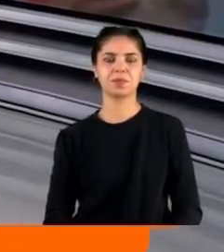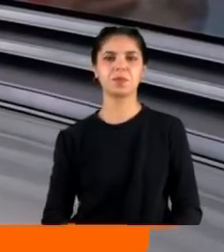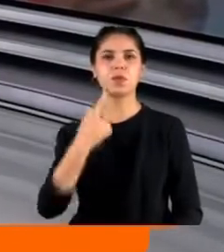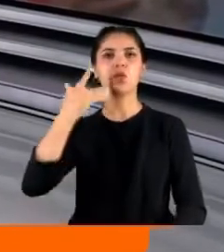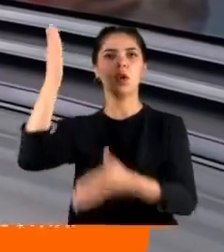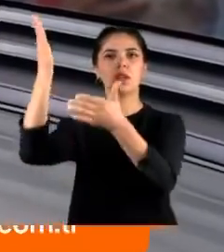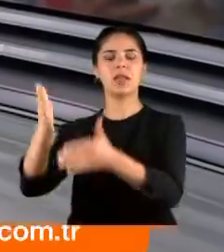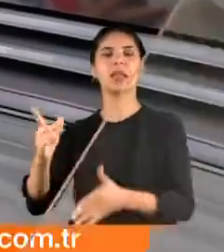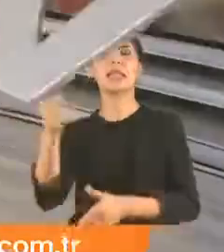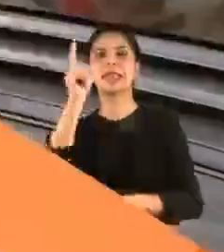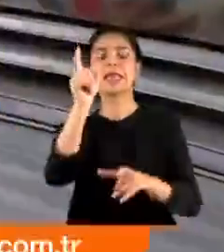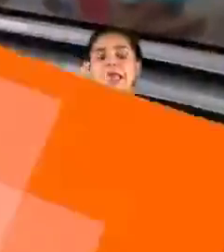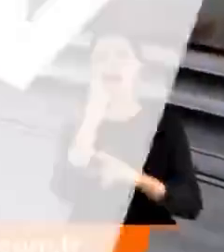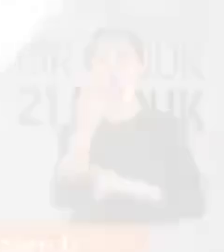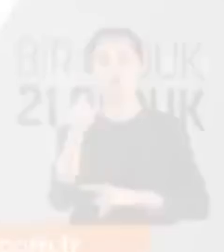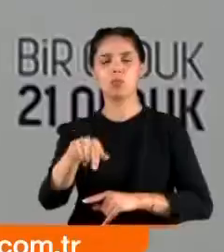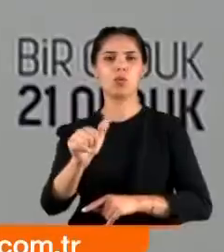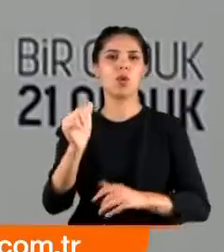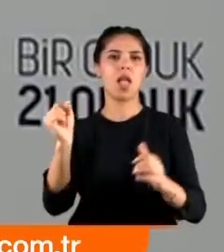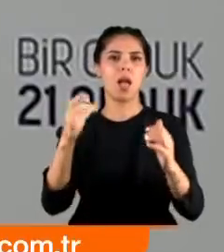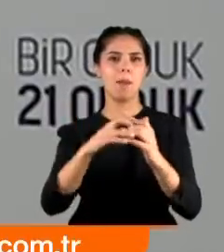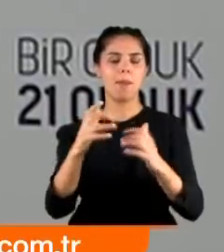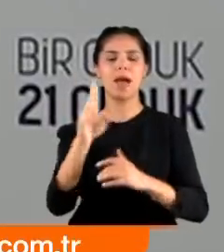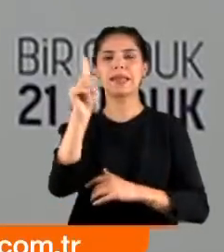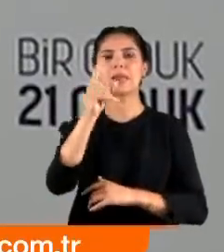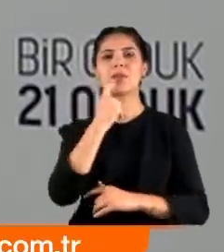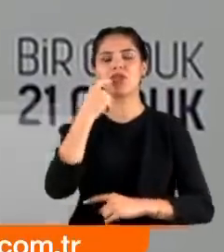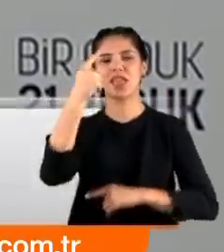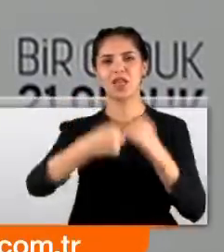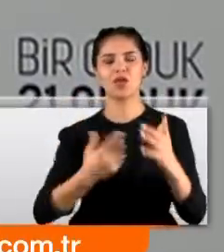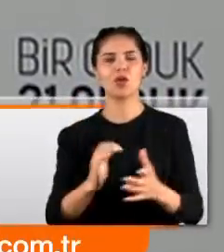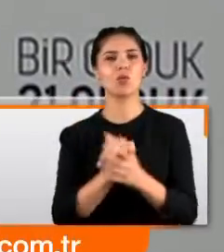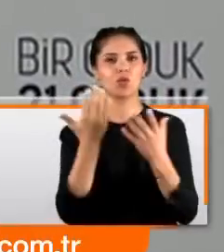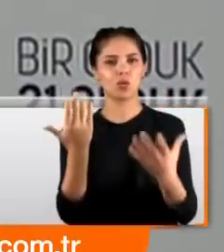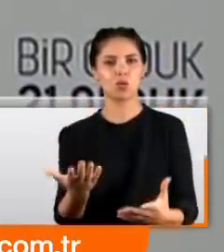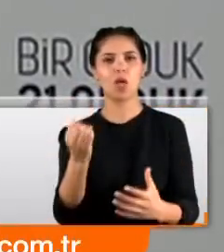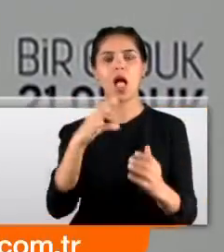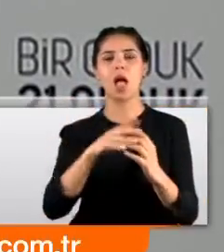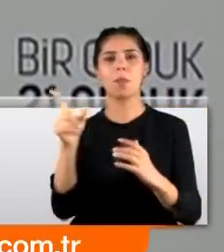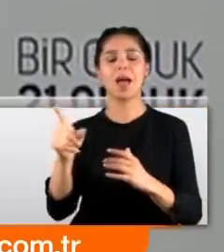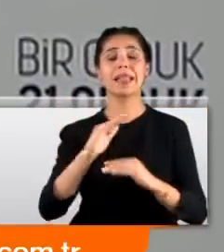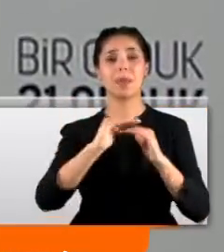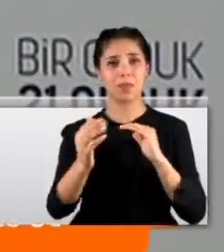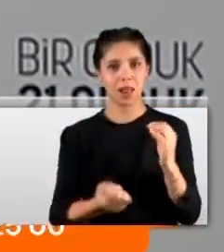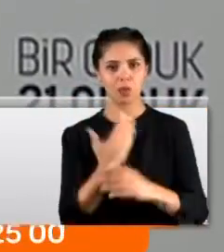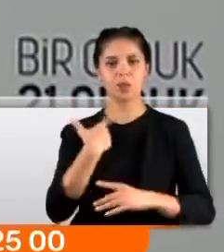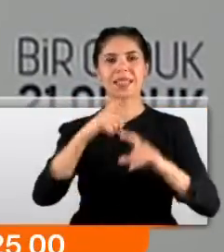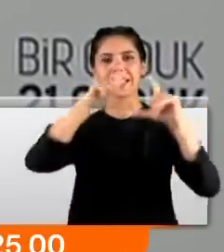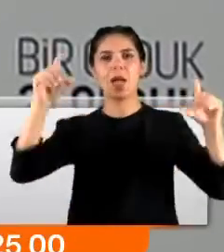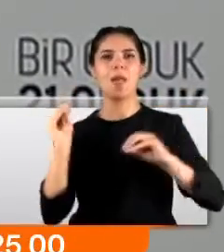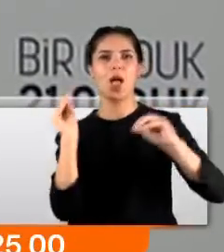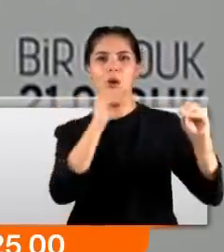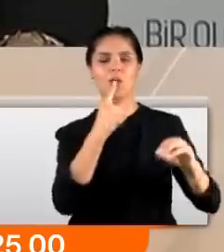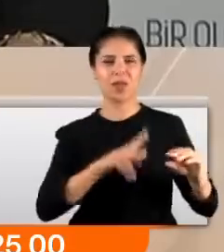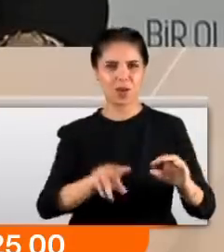Cumhurbaşkanı Erdoğan liderliğindeki AK Parti bugün 21. yaş gününü kutluyor. Erdoğan, AK Parti'yi millet kurdu, biz tabelasını astık demişti